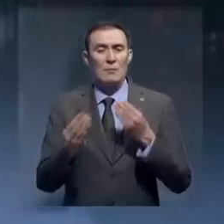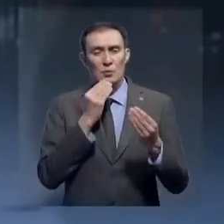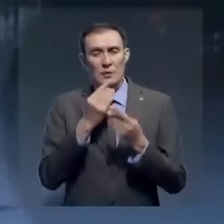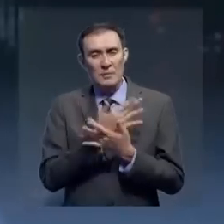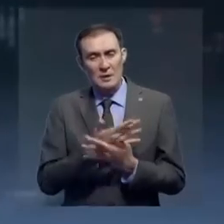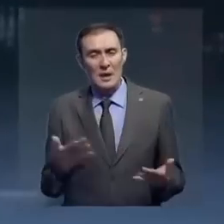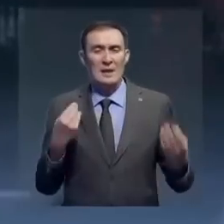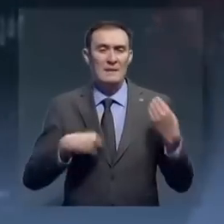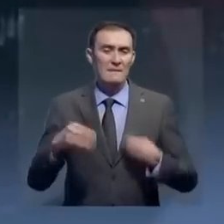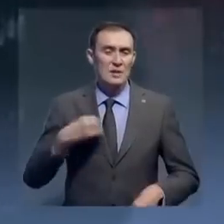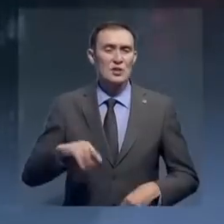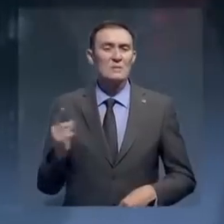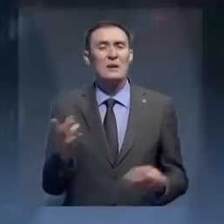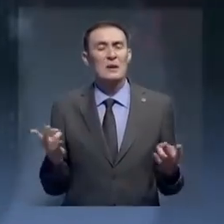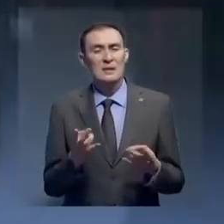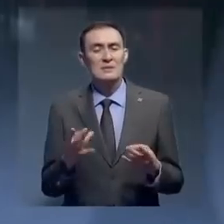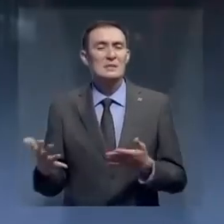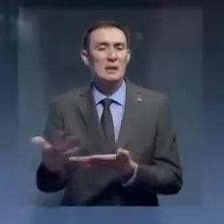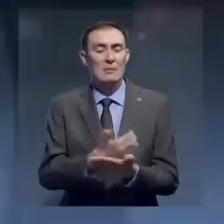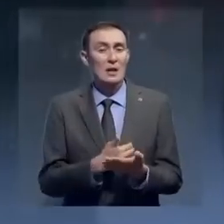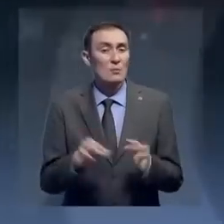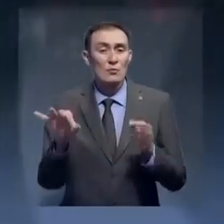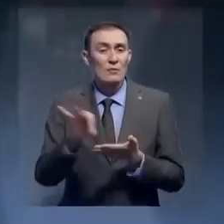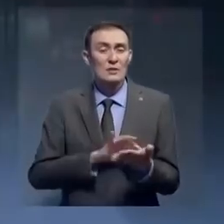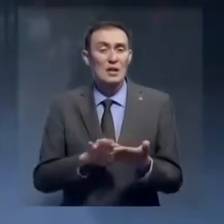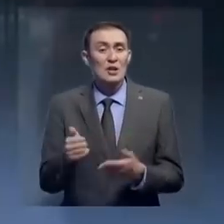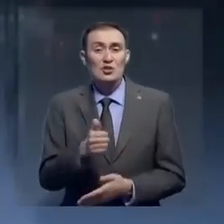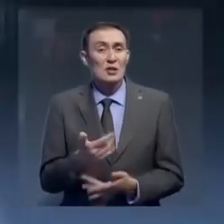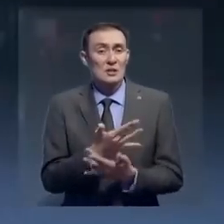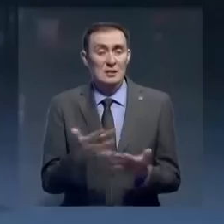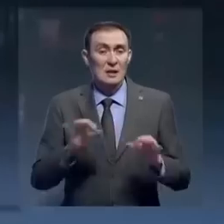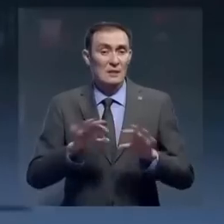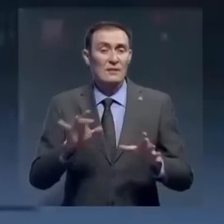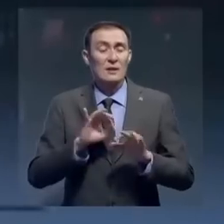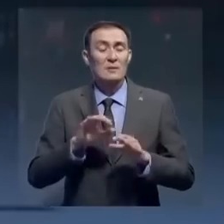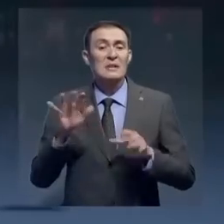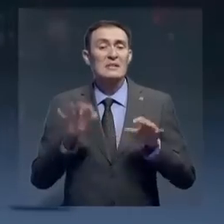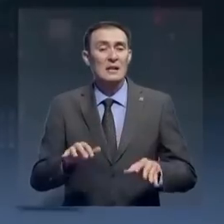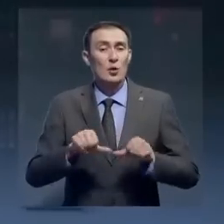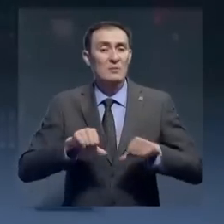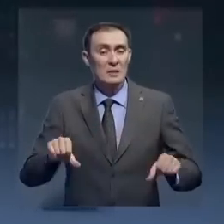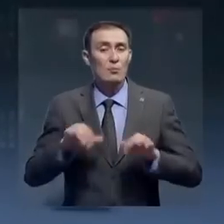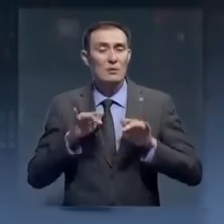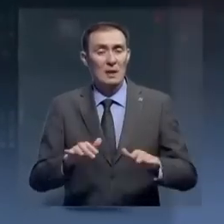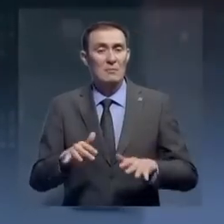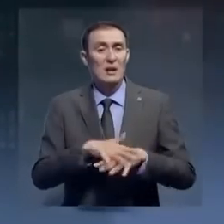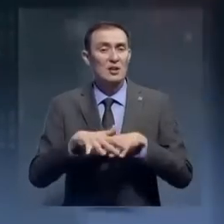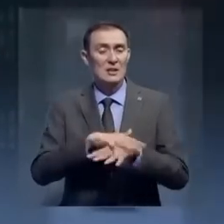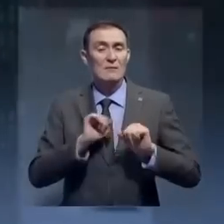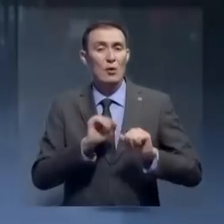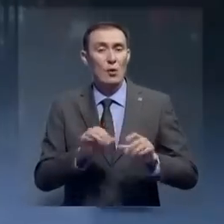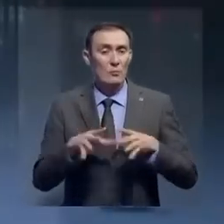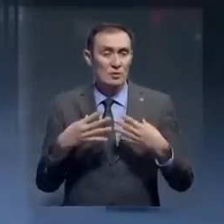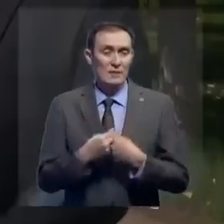продукты питания вещи первой необходимости собрали буквально за считанные часы рассказал в интервью председатель комитета по делам гражданского